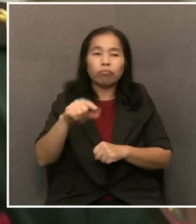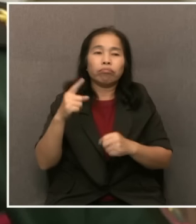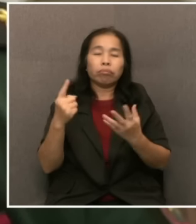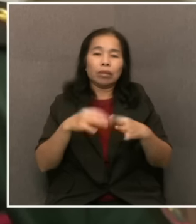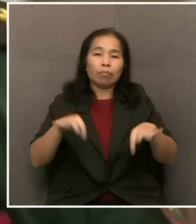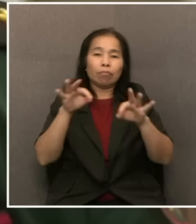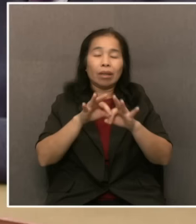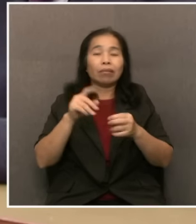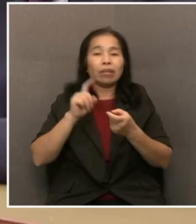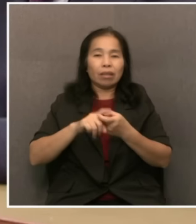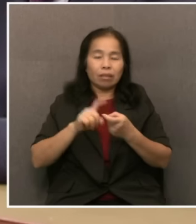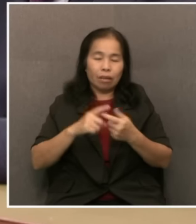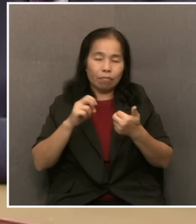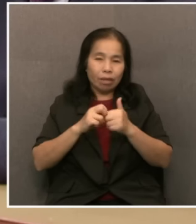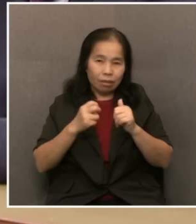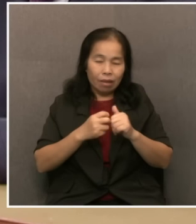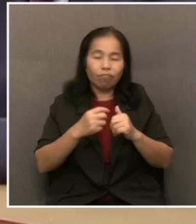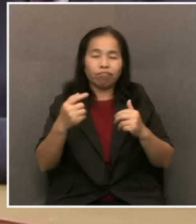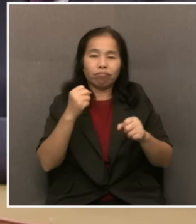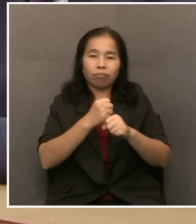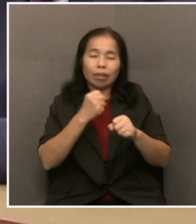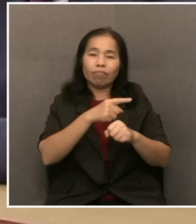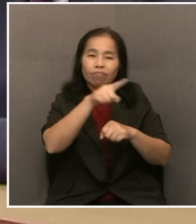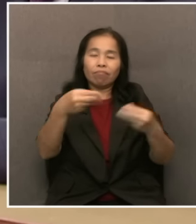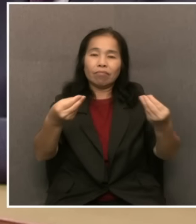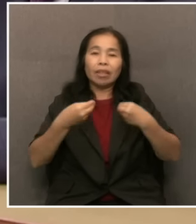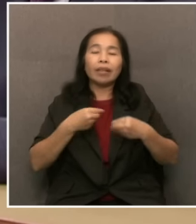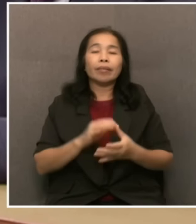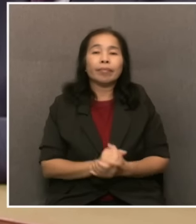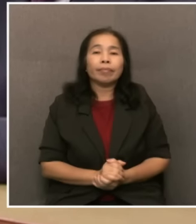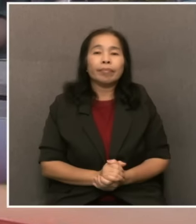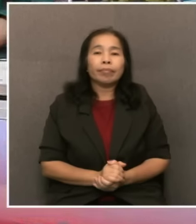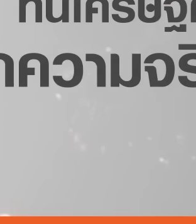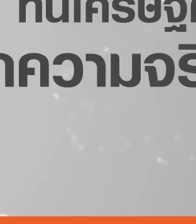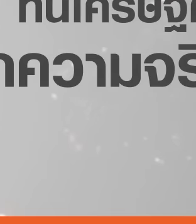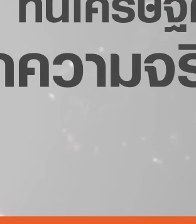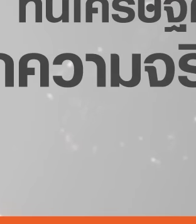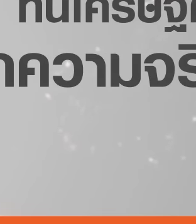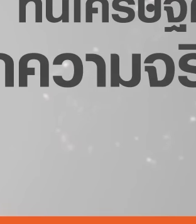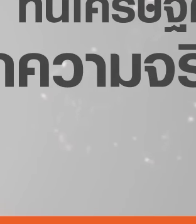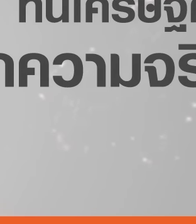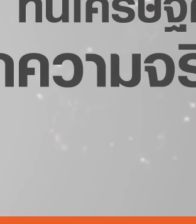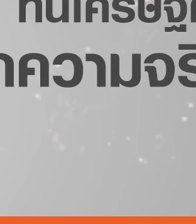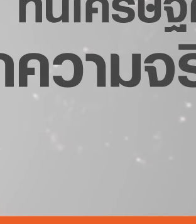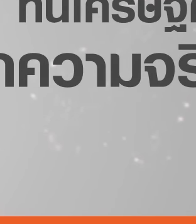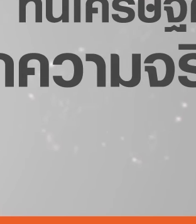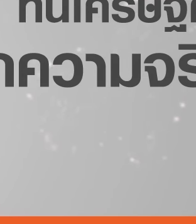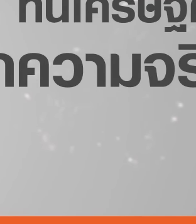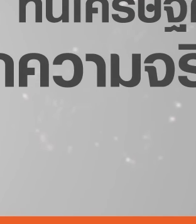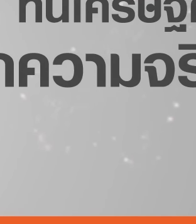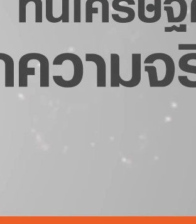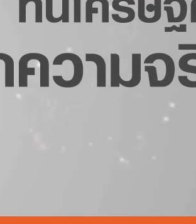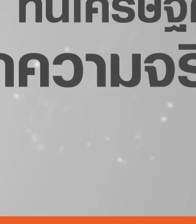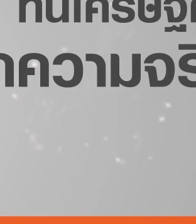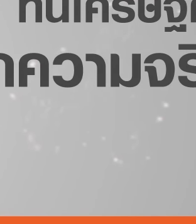ที่รัสเซียกำลังเผชิญอยู่ค่ะ ขอบคุณที่ติดตามรับชม